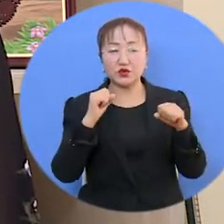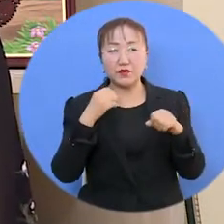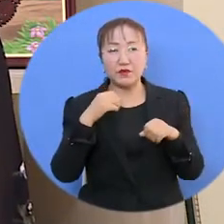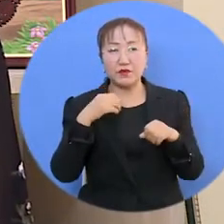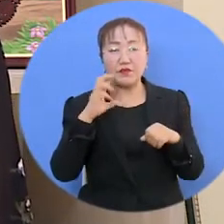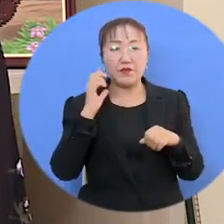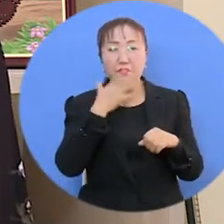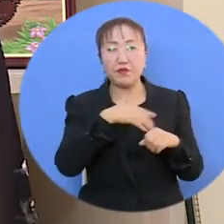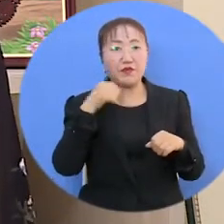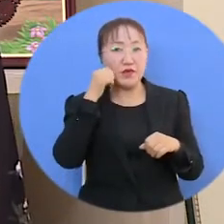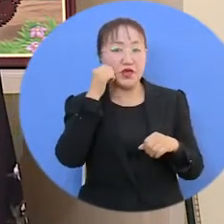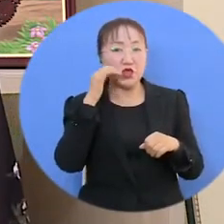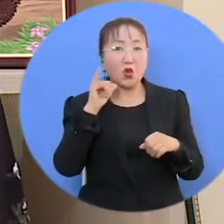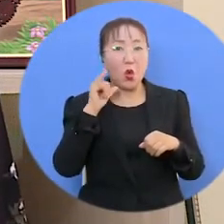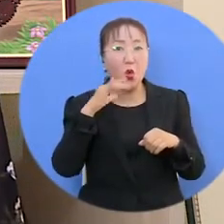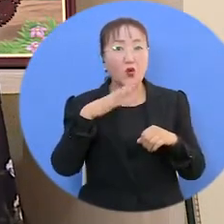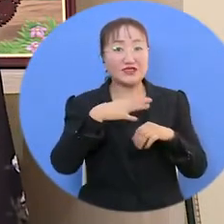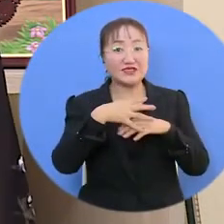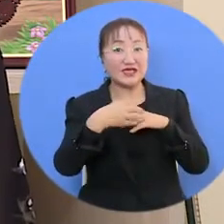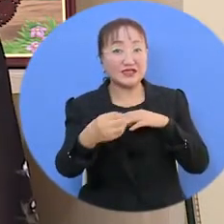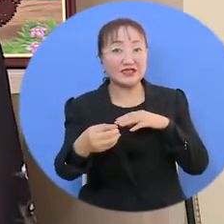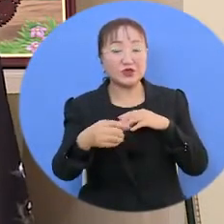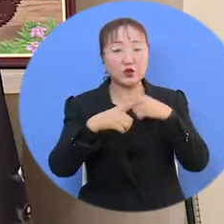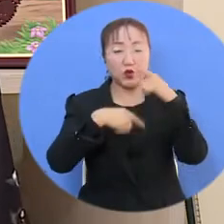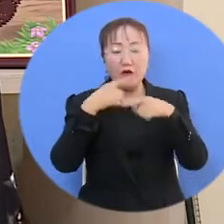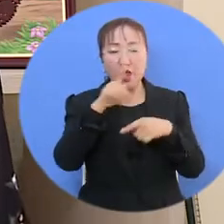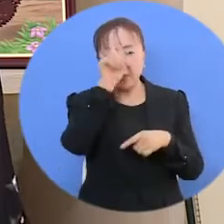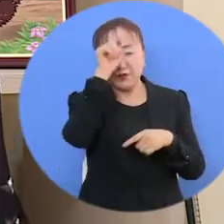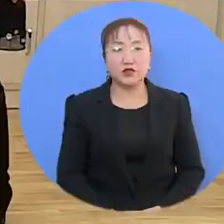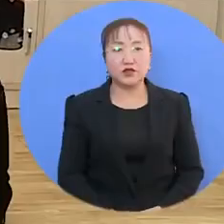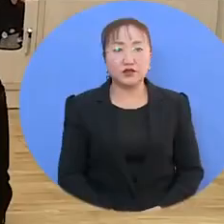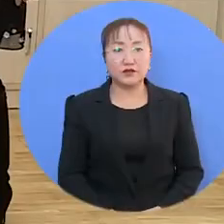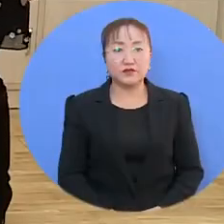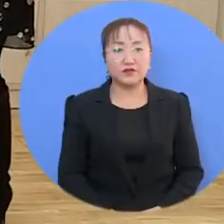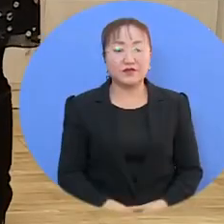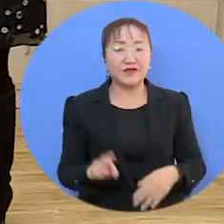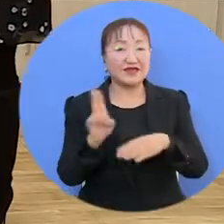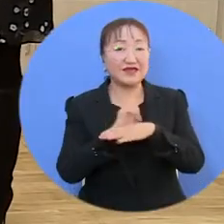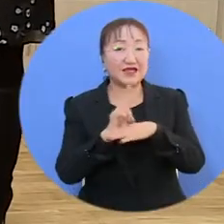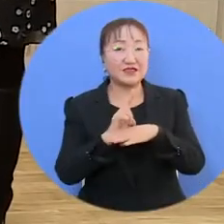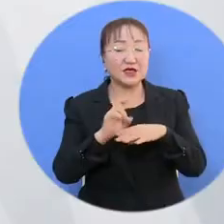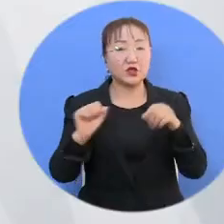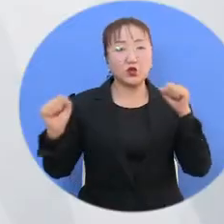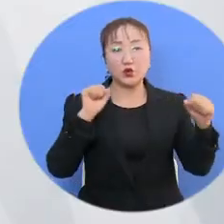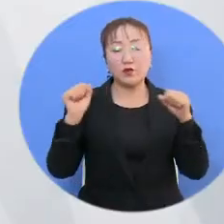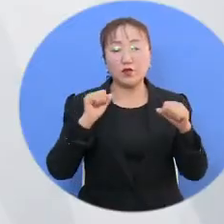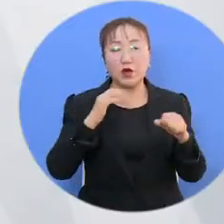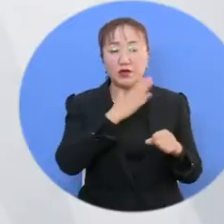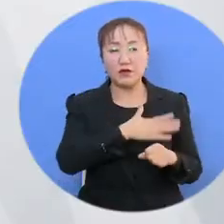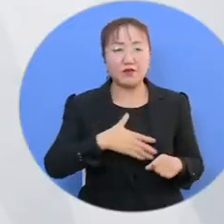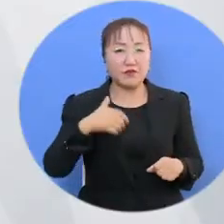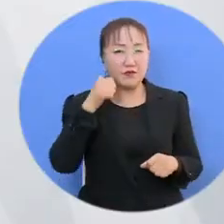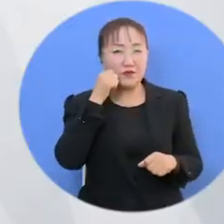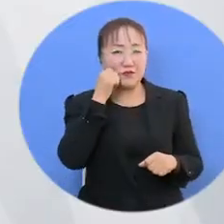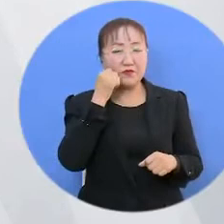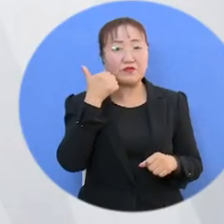хэмжээ, усны ач холбогдол, хэрэглээний талаар эрүүл мэндийн хичээлээрээ үзэх болно. Дасгал хөдөлгөөн бол мэдээж эрүүл жирэг бие бэлдвэртэй